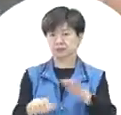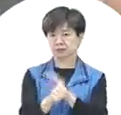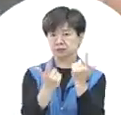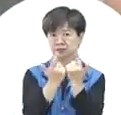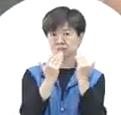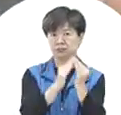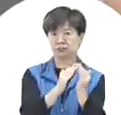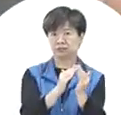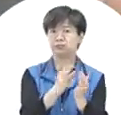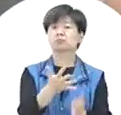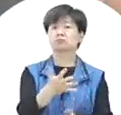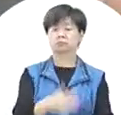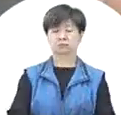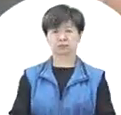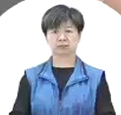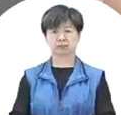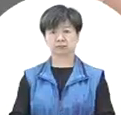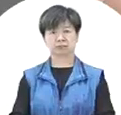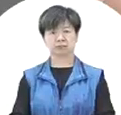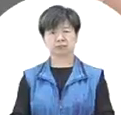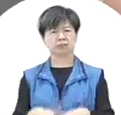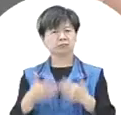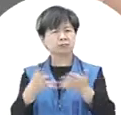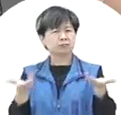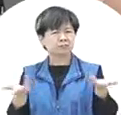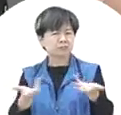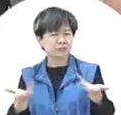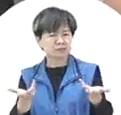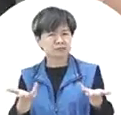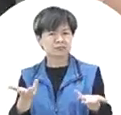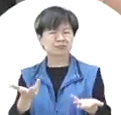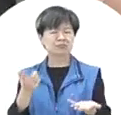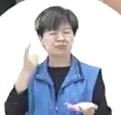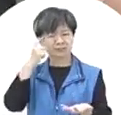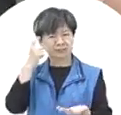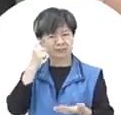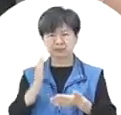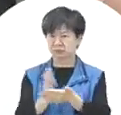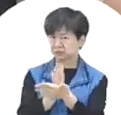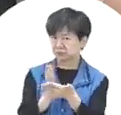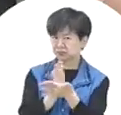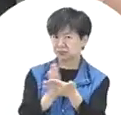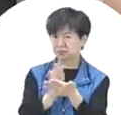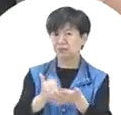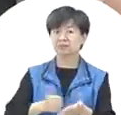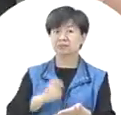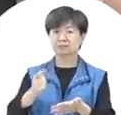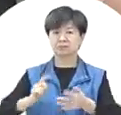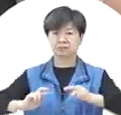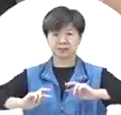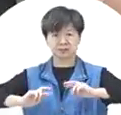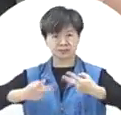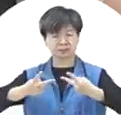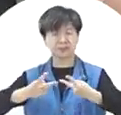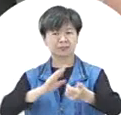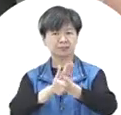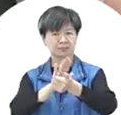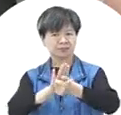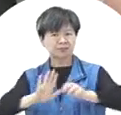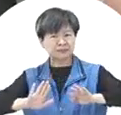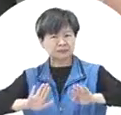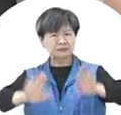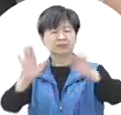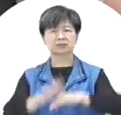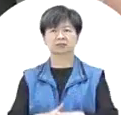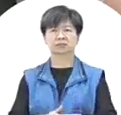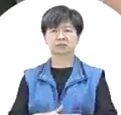为什么要怎么样配合？是很多事情我们要怎么样？我们要去做评估，是不是在改善，让它变得更好？我只是提